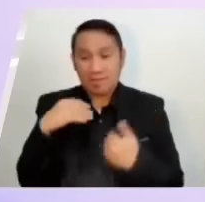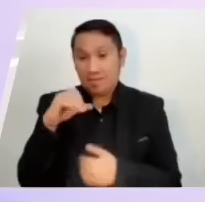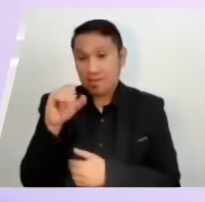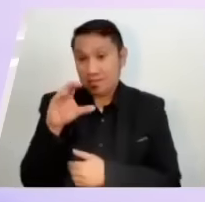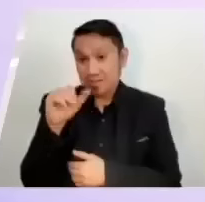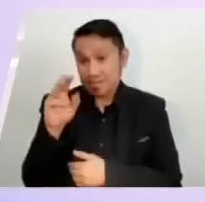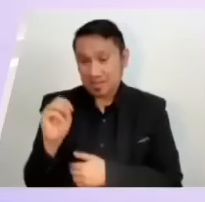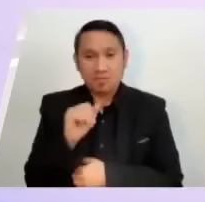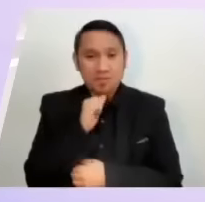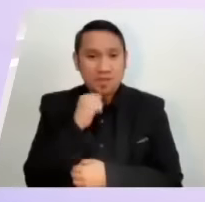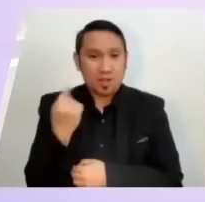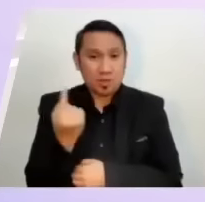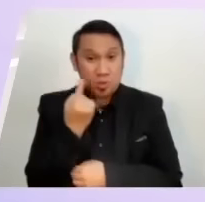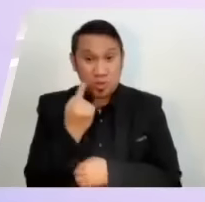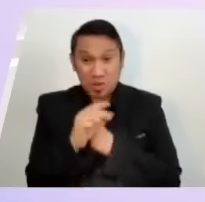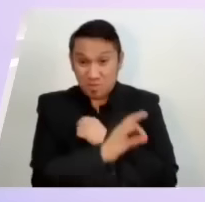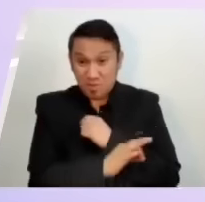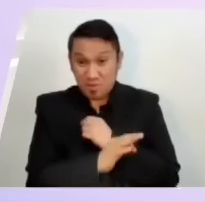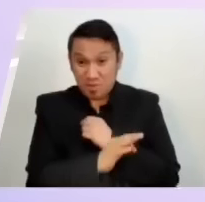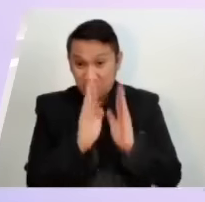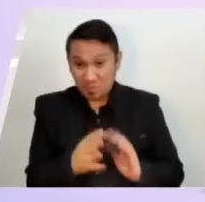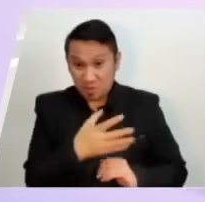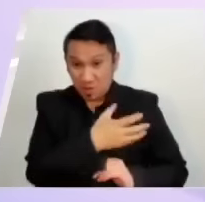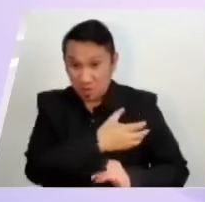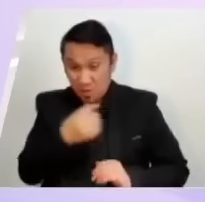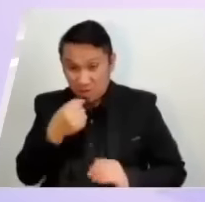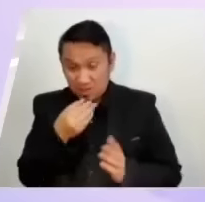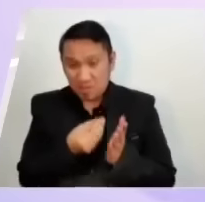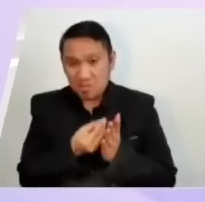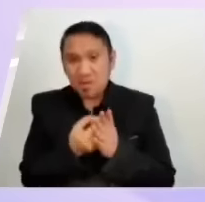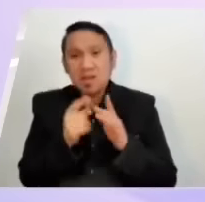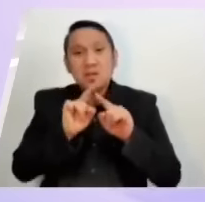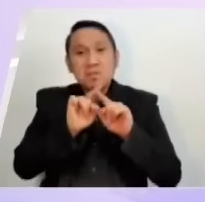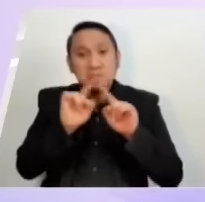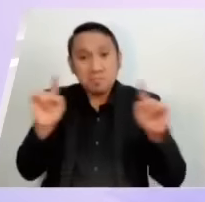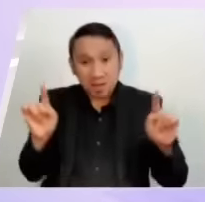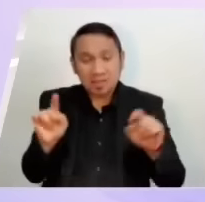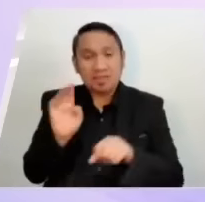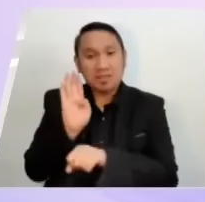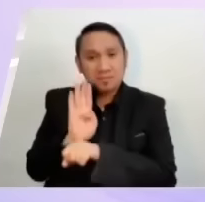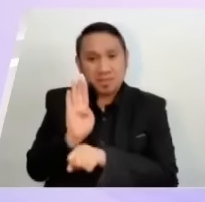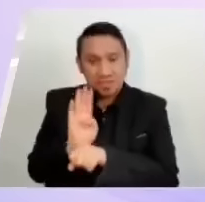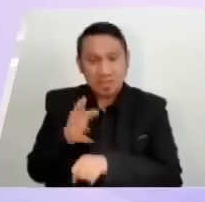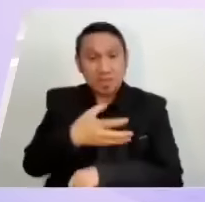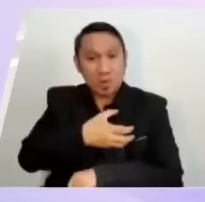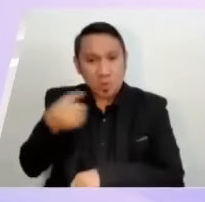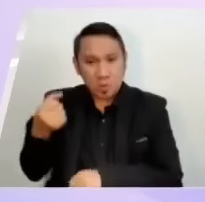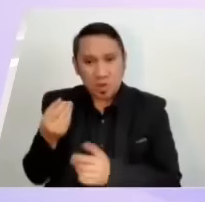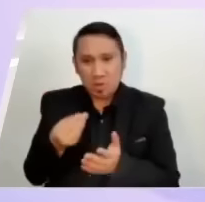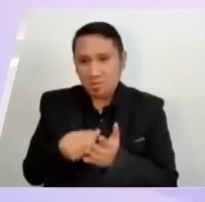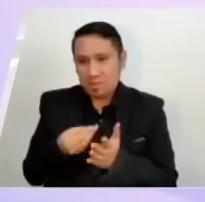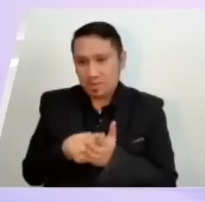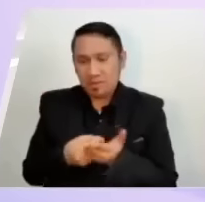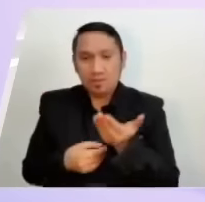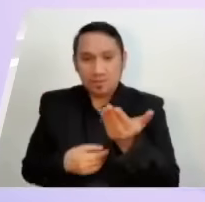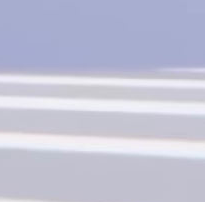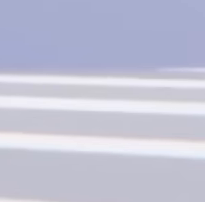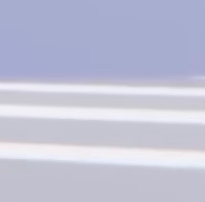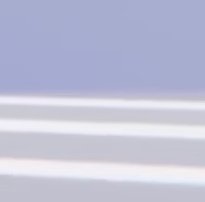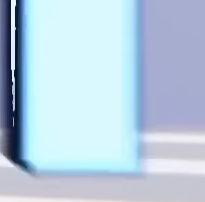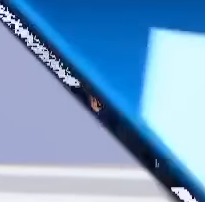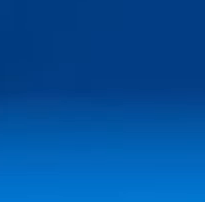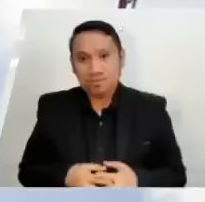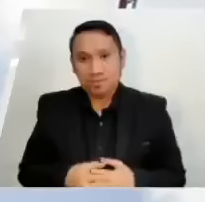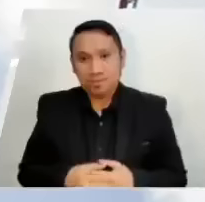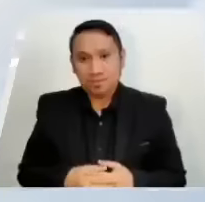turista ang natatangay ng pera, kundi pati ang mismong mga negosyante. Saksi, si June Veneracion.